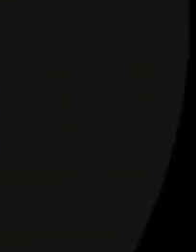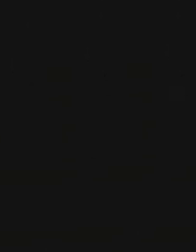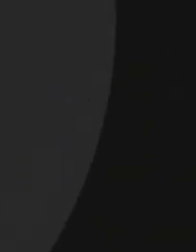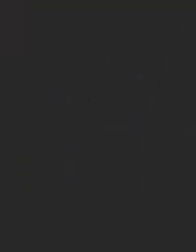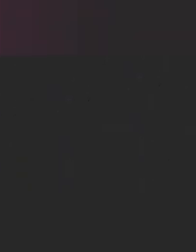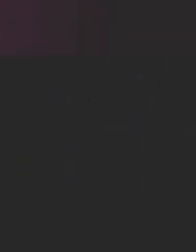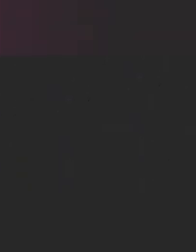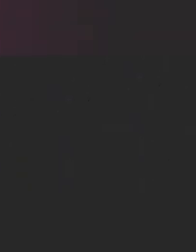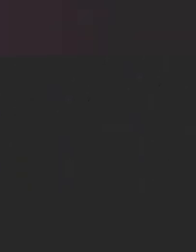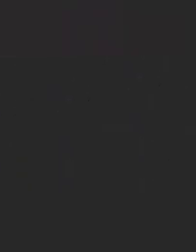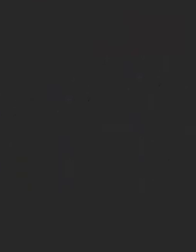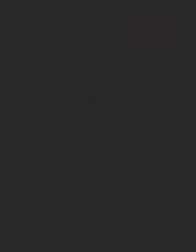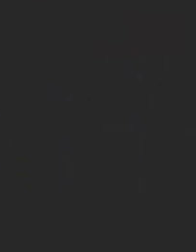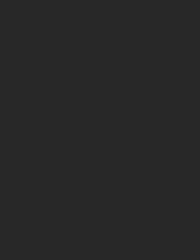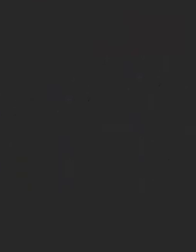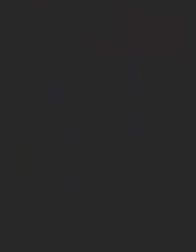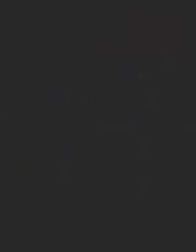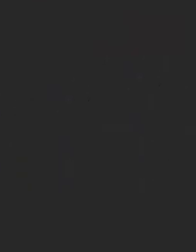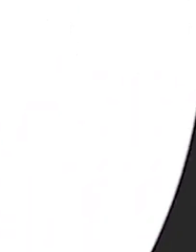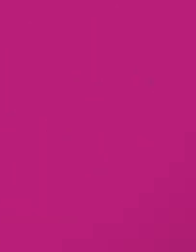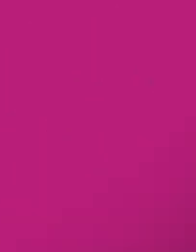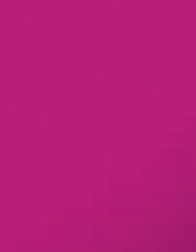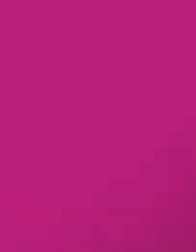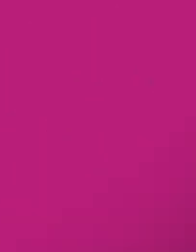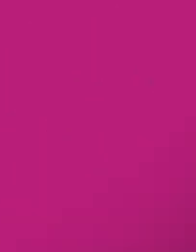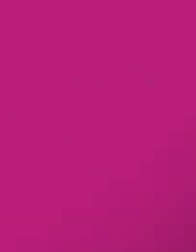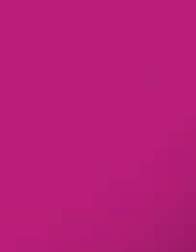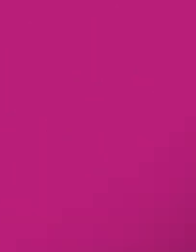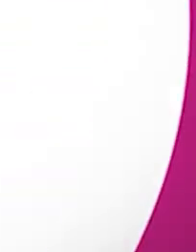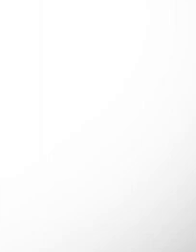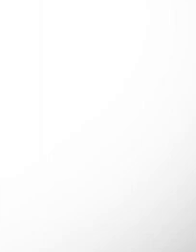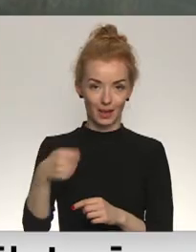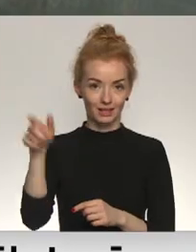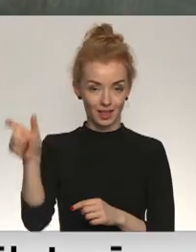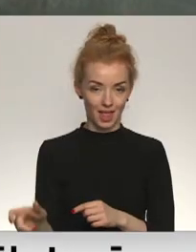Re, visi ēters ir te!